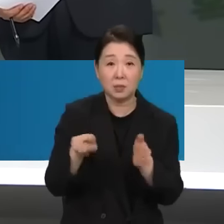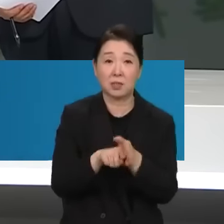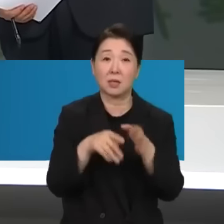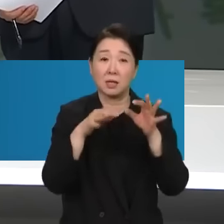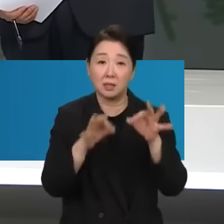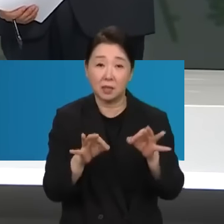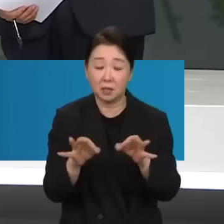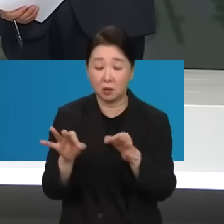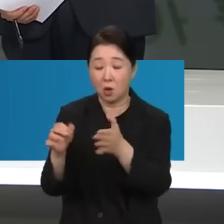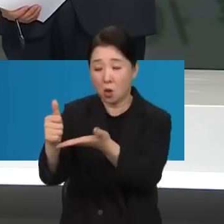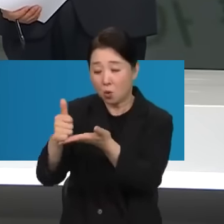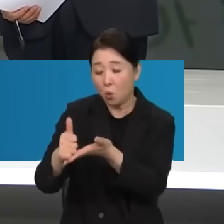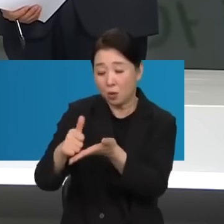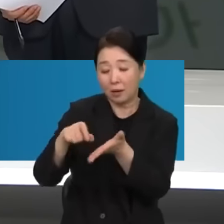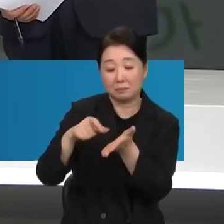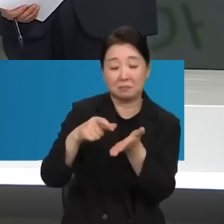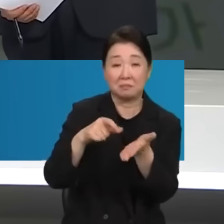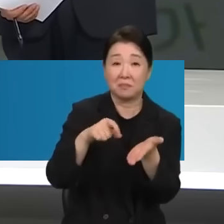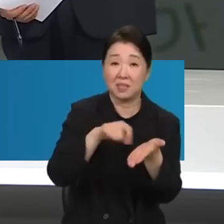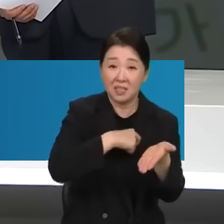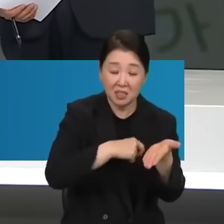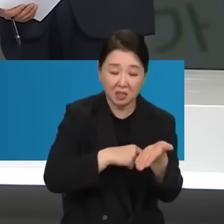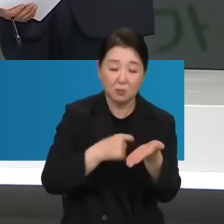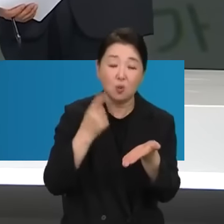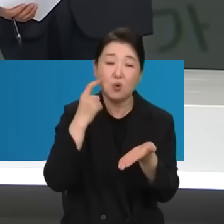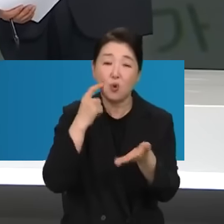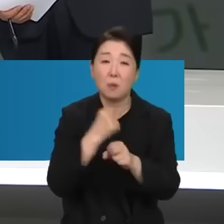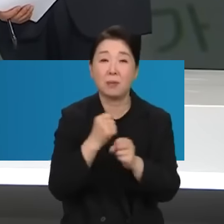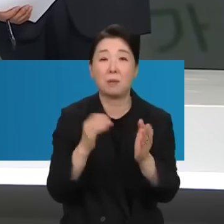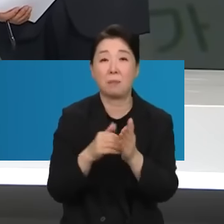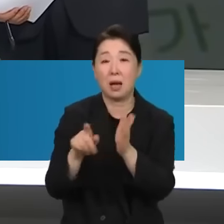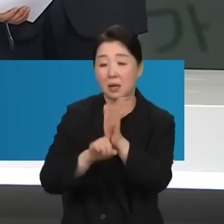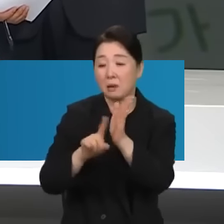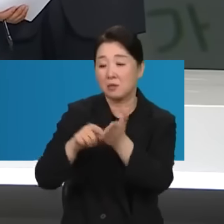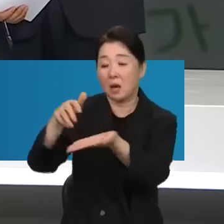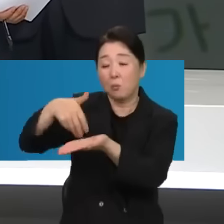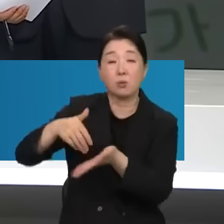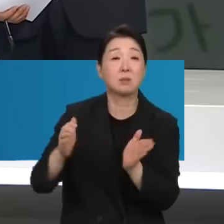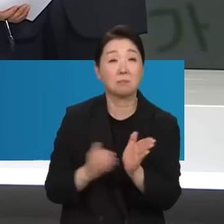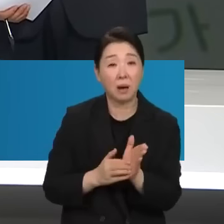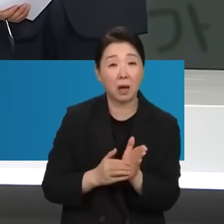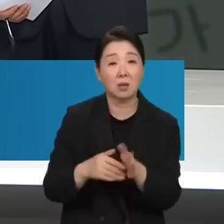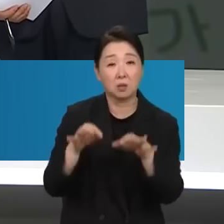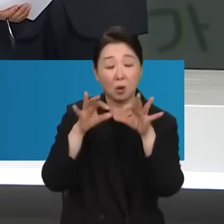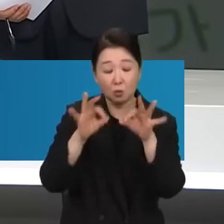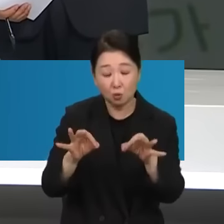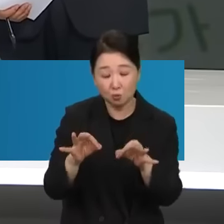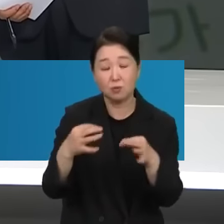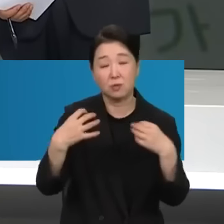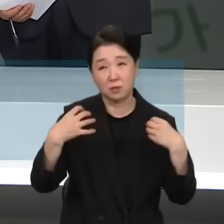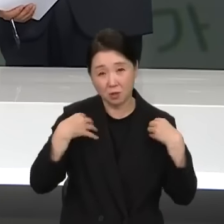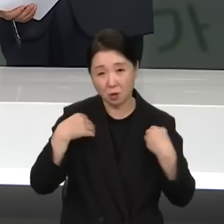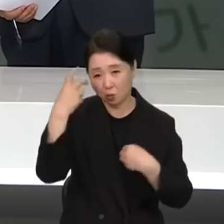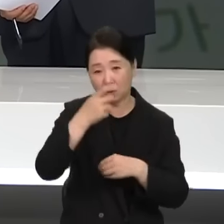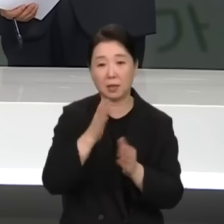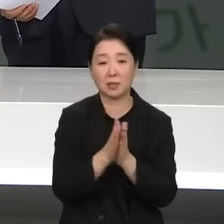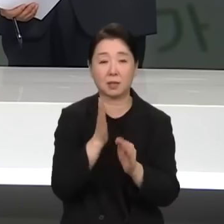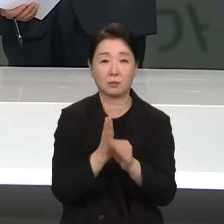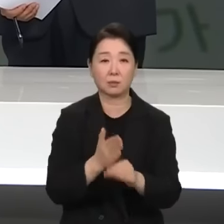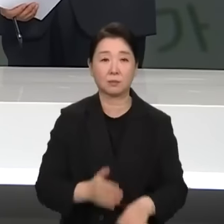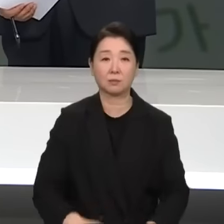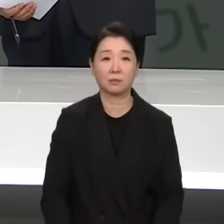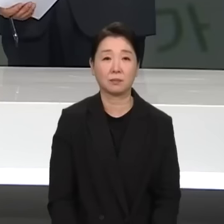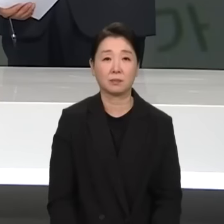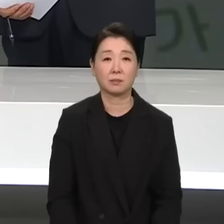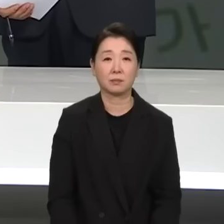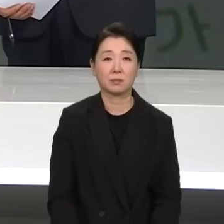신한은행이 고객 서명을 위조하면서까지 가입자를 모집해온 정황이 드러나 금융당국이 조사에 나선 걸로 확인됐습니다. 먼저 정혜성